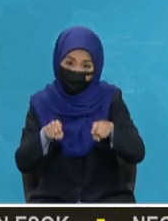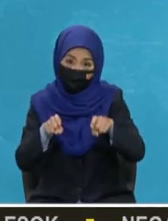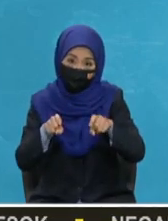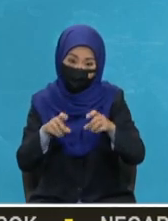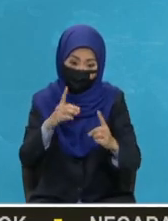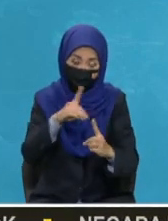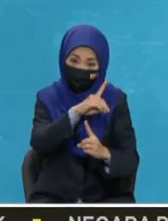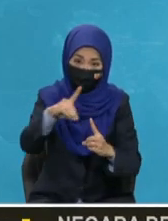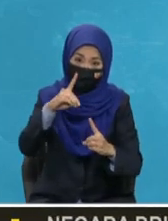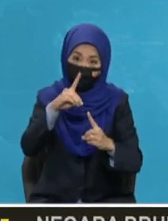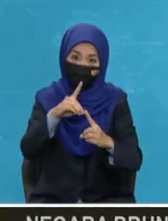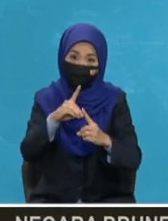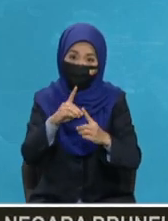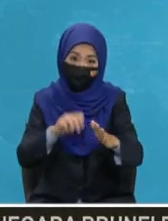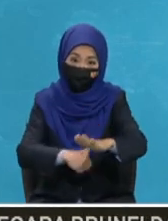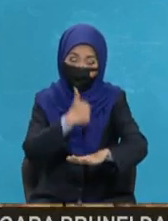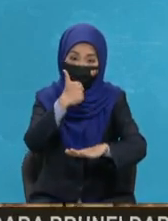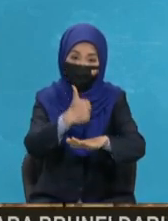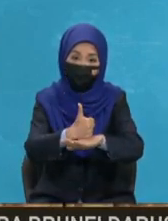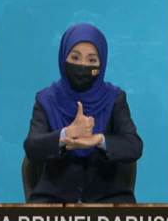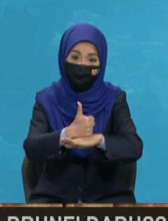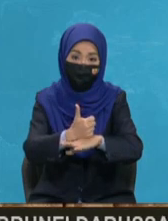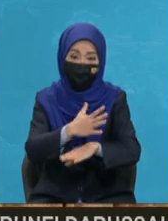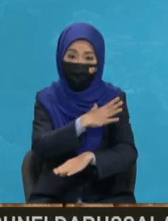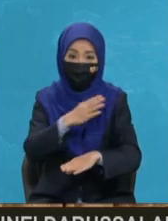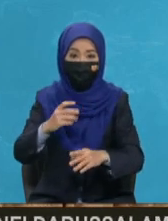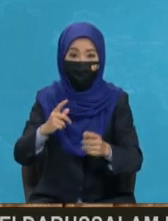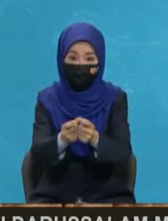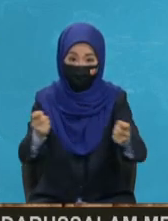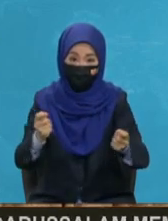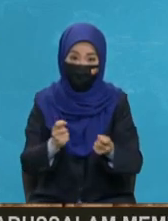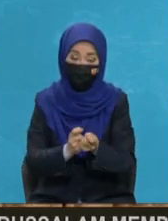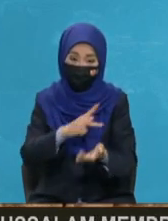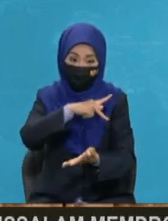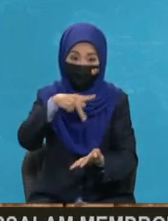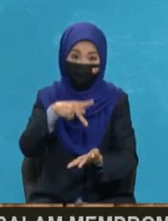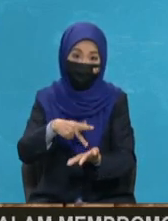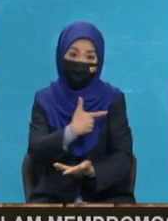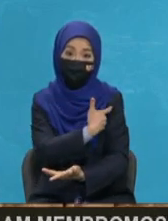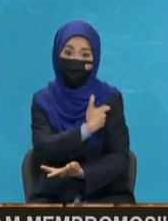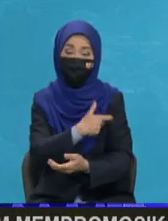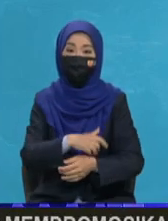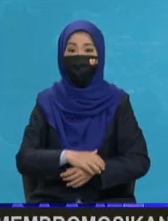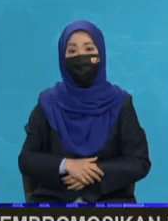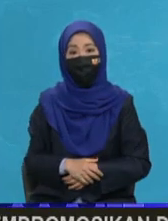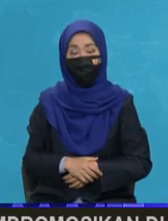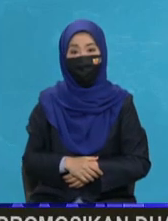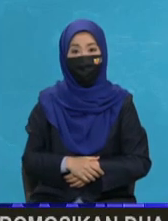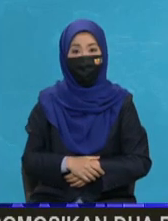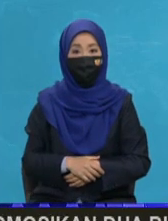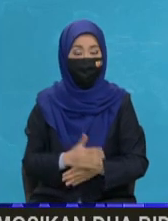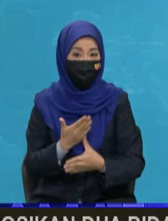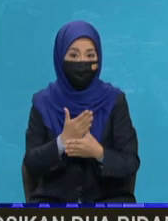tareh tempahan perjanjian setempat pusat Beksi nasi mereka Hai